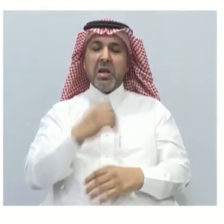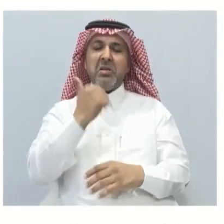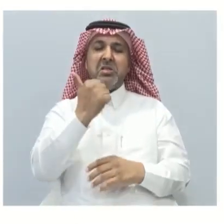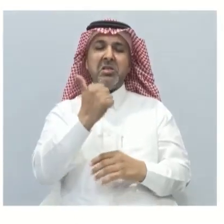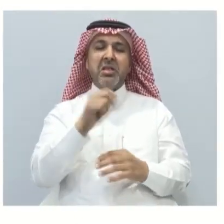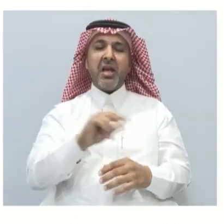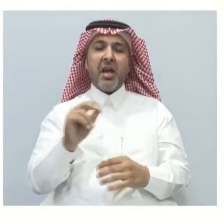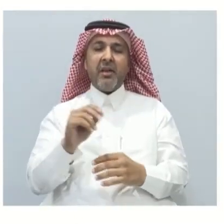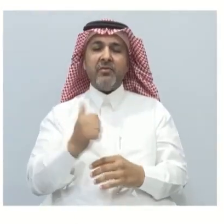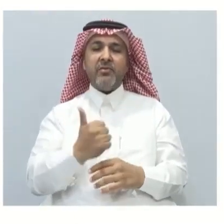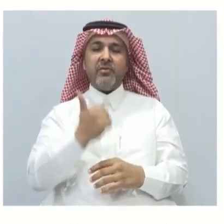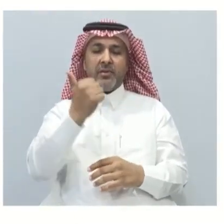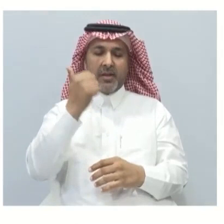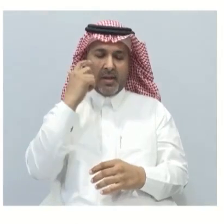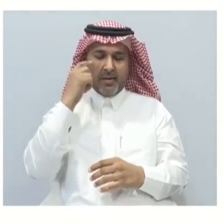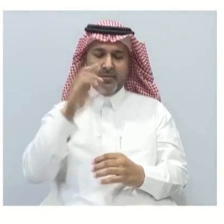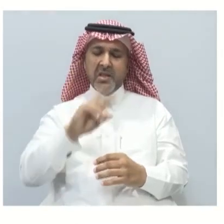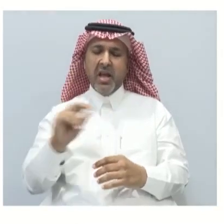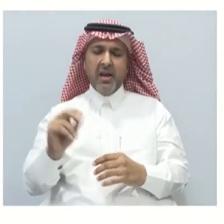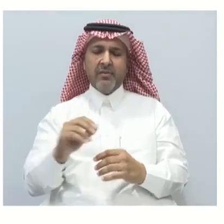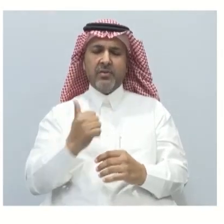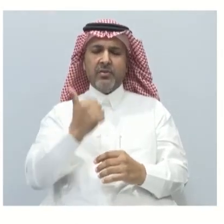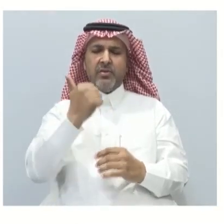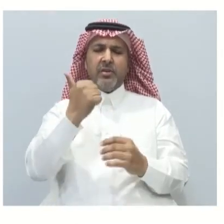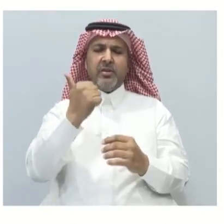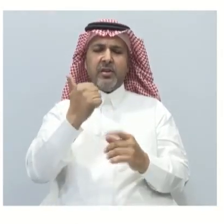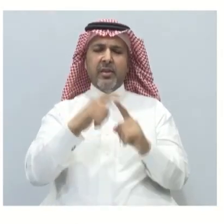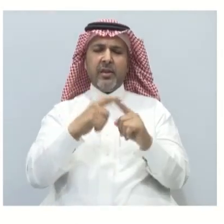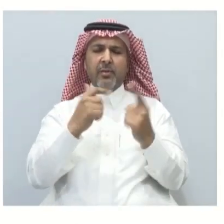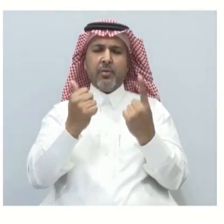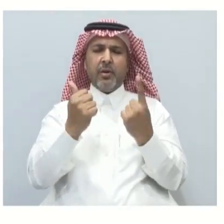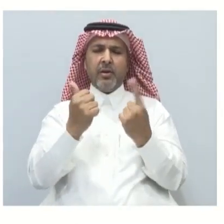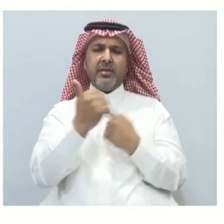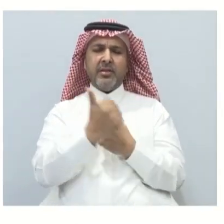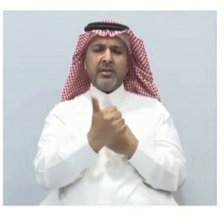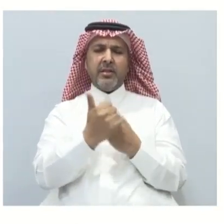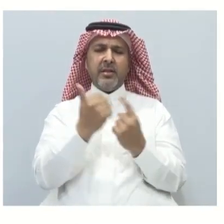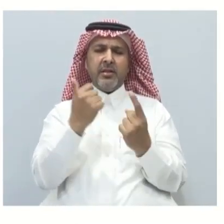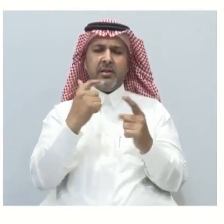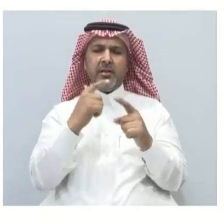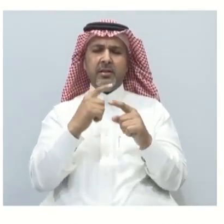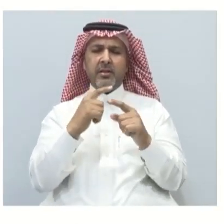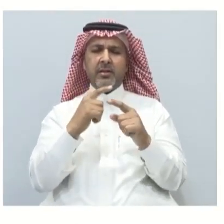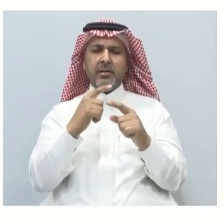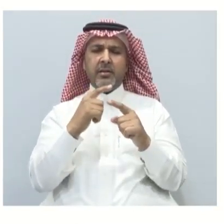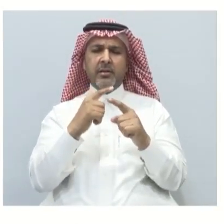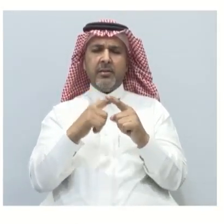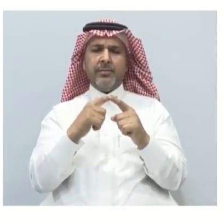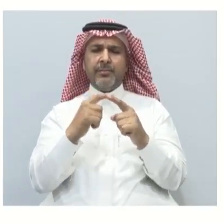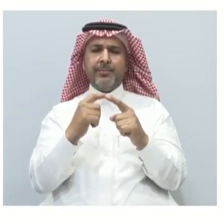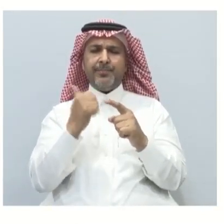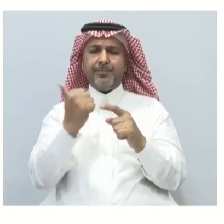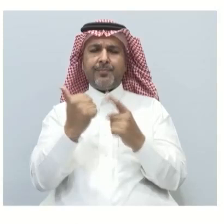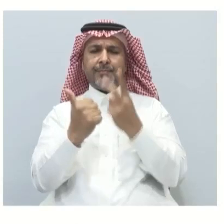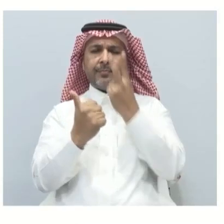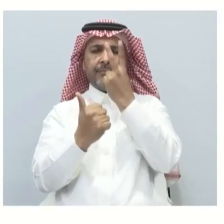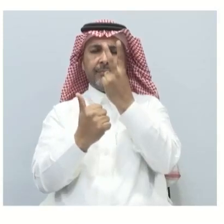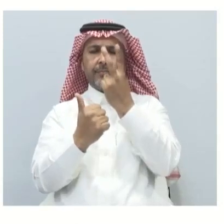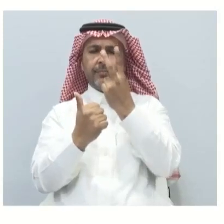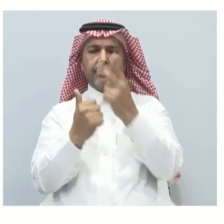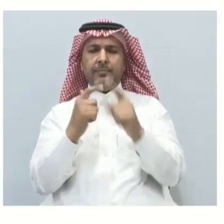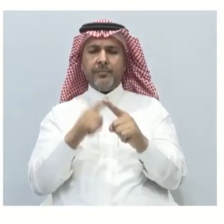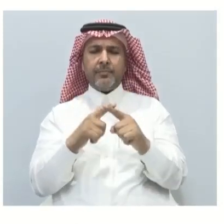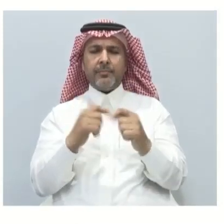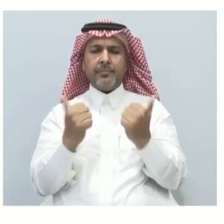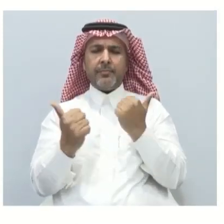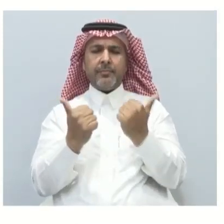تربيع 36 6 تكعيب 20016 يعني على الاقل نعرف الى اس 3 قوه العدد 7